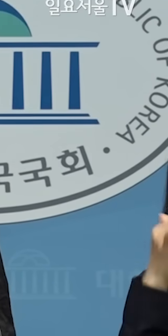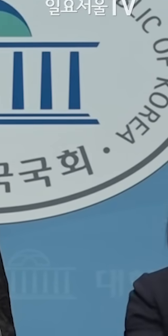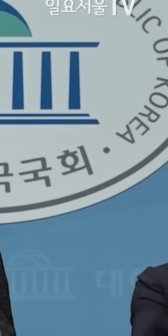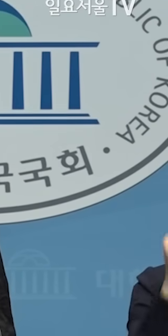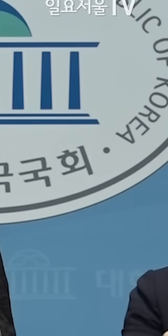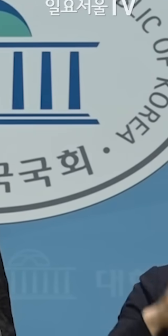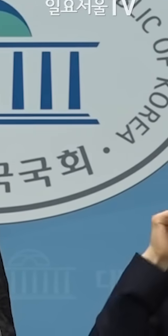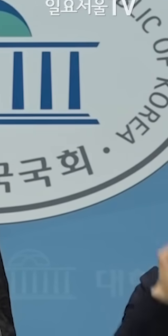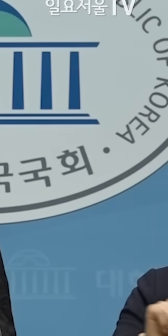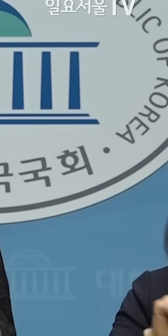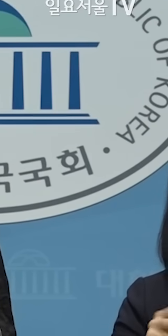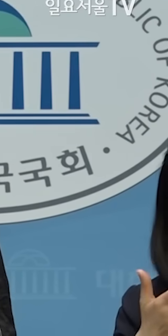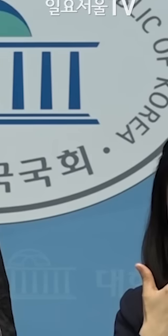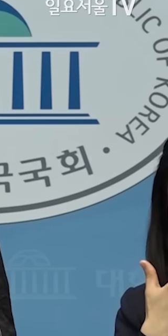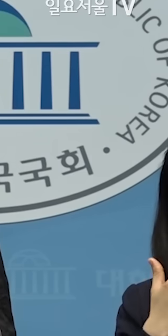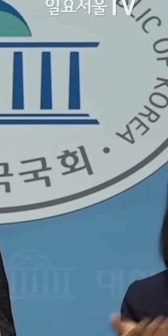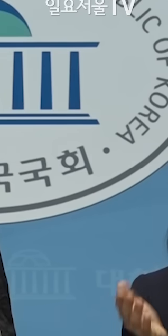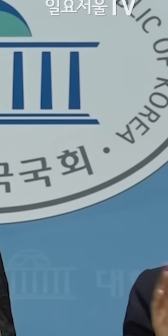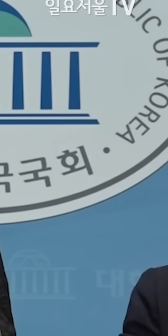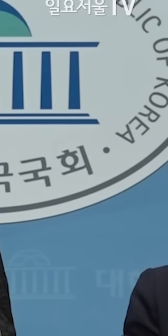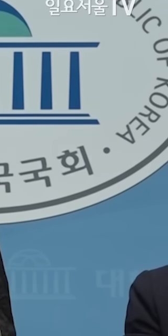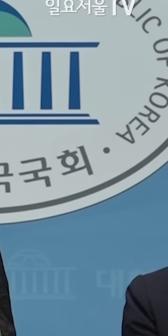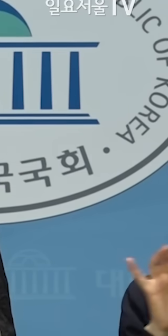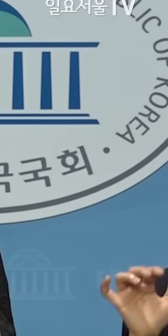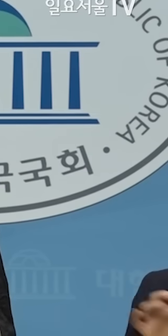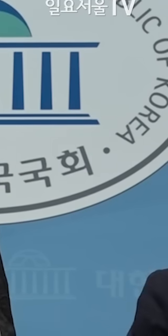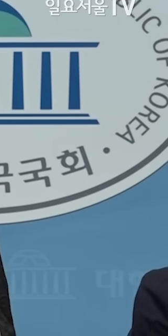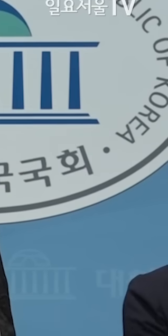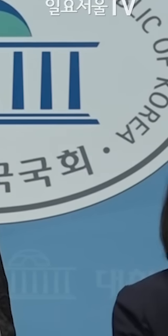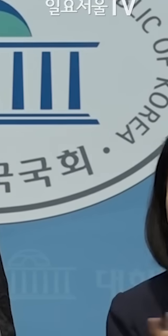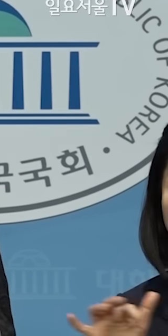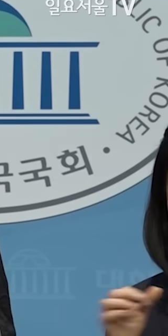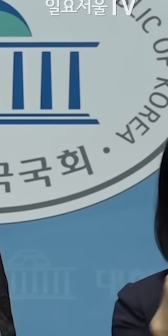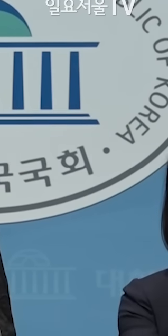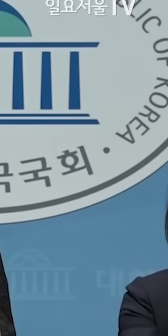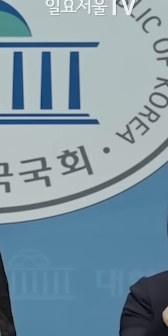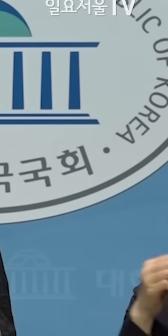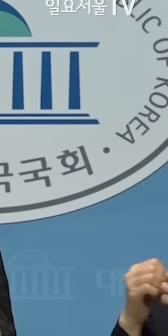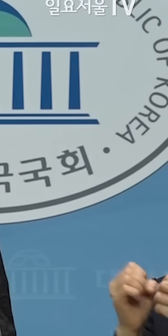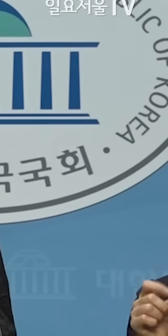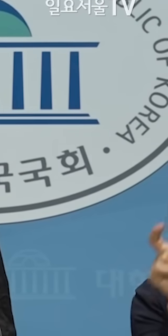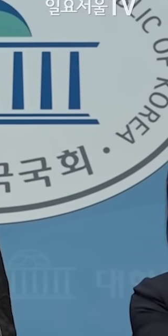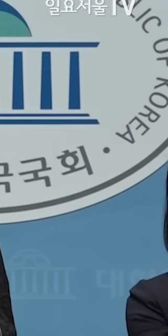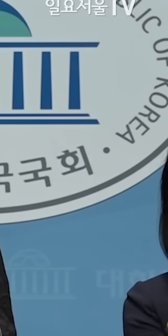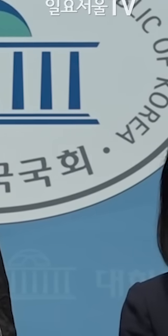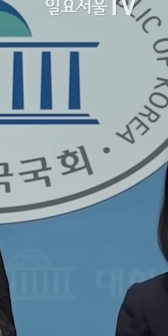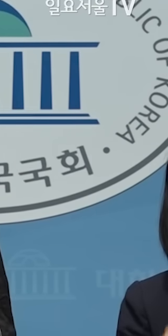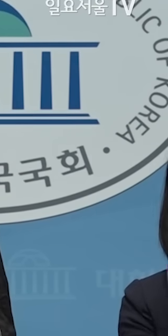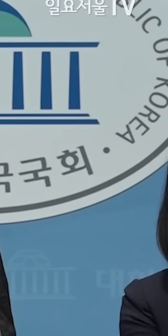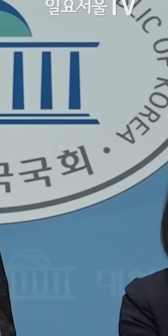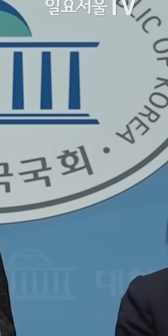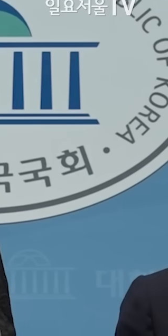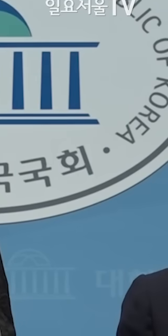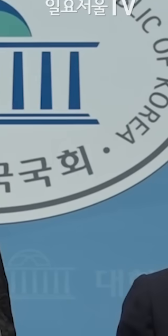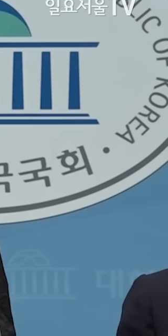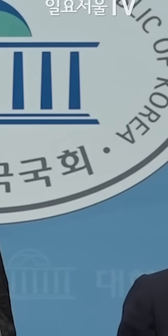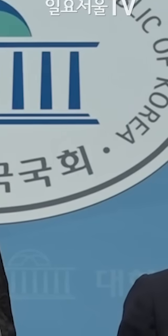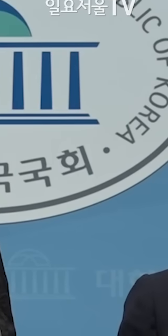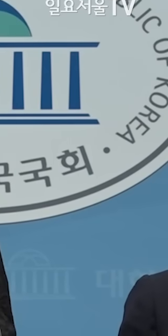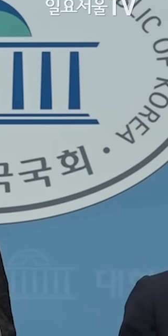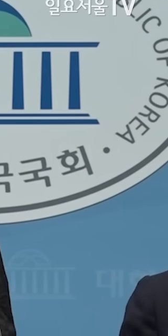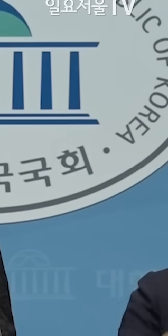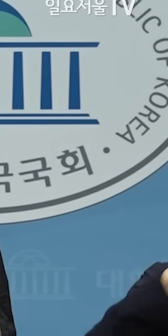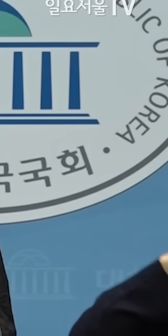고민도 보이지 않습니다 그대신 미사역 채워진 몇 개의 강만 히 있을뿐입니다 가제 붕어 개구리로